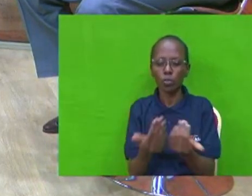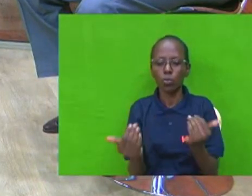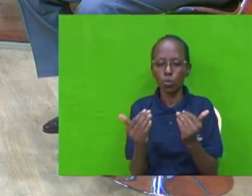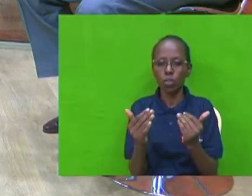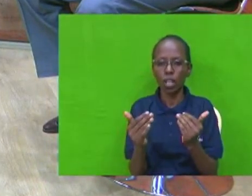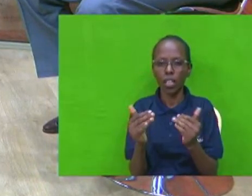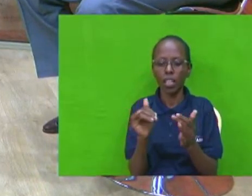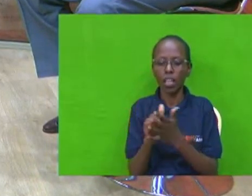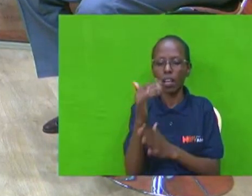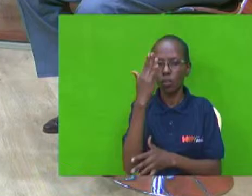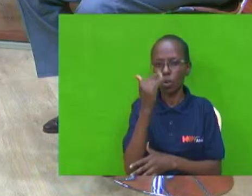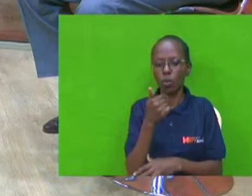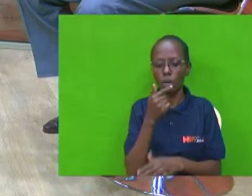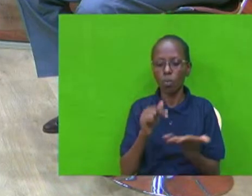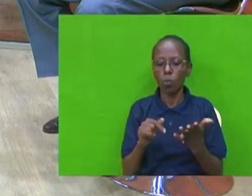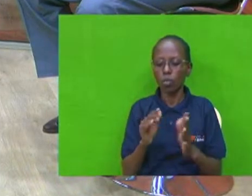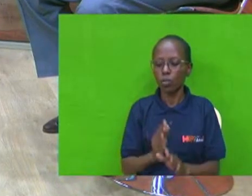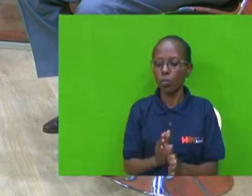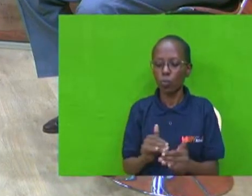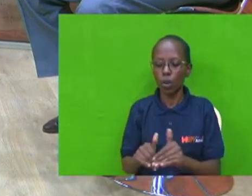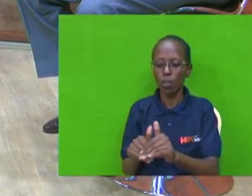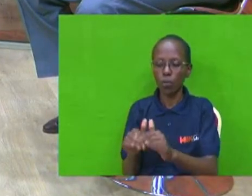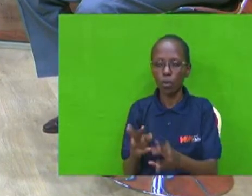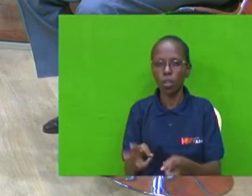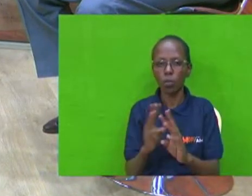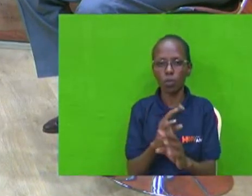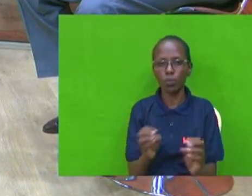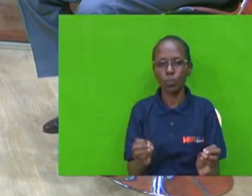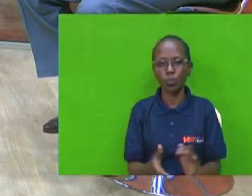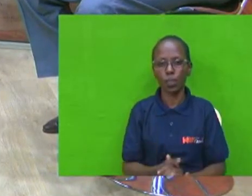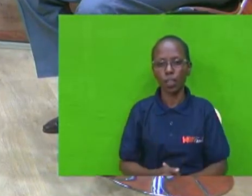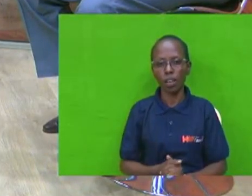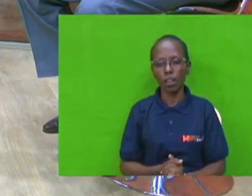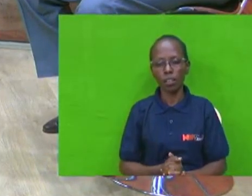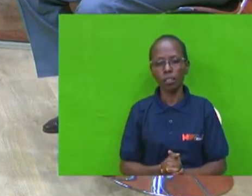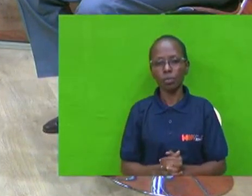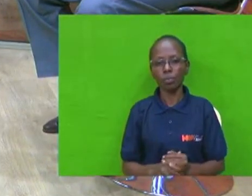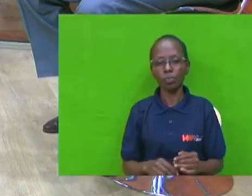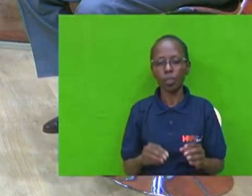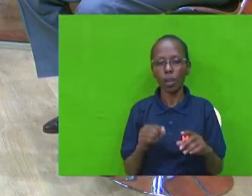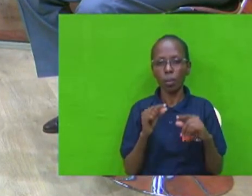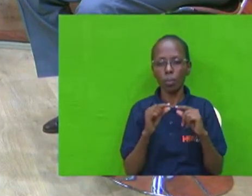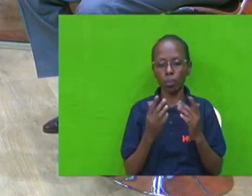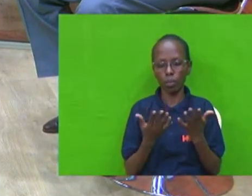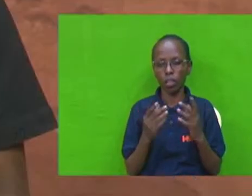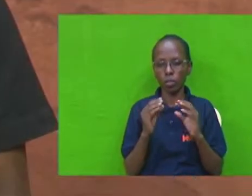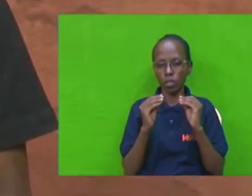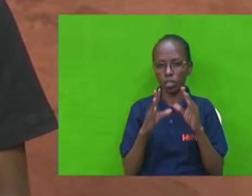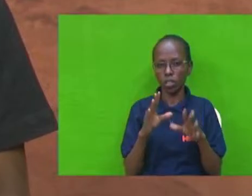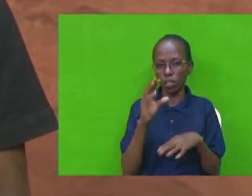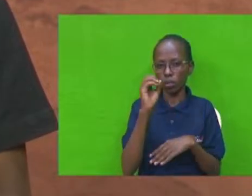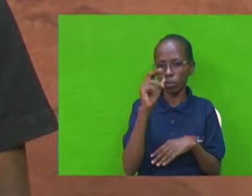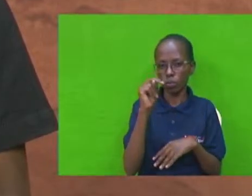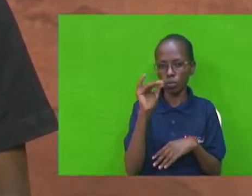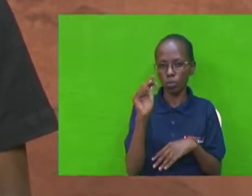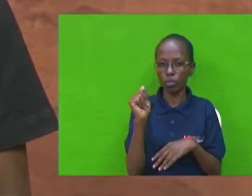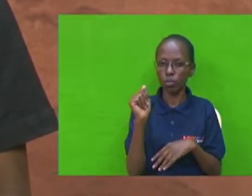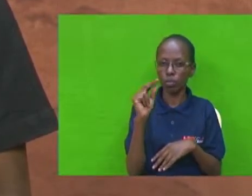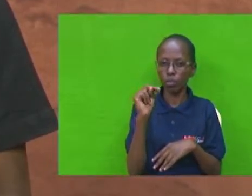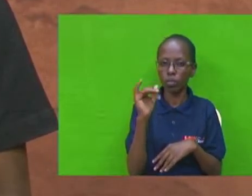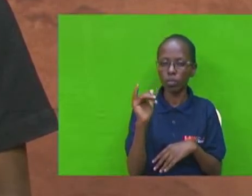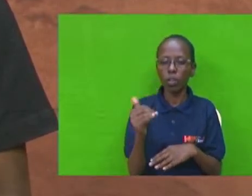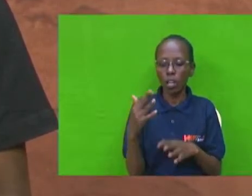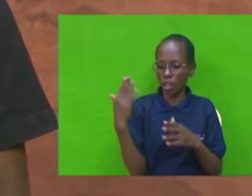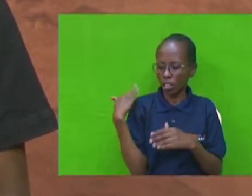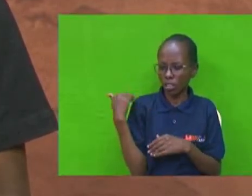sasa tunaambiwa kwamba tusiende katika hiyo njia. Asante mwalimu Onyango. Sasa katika hali ya uchokozi,